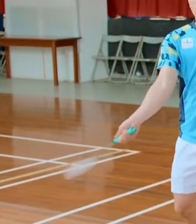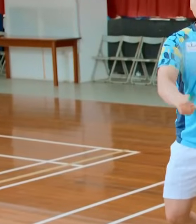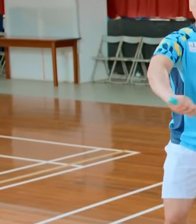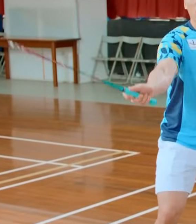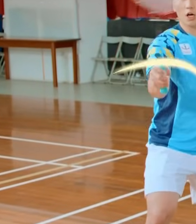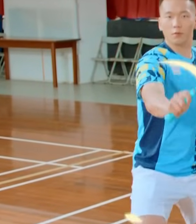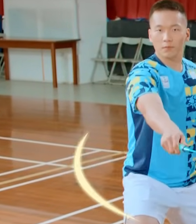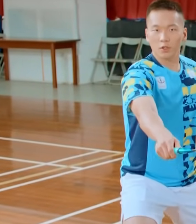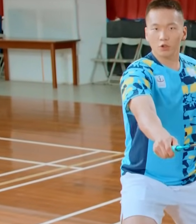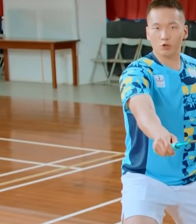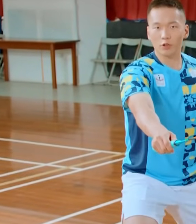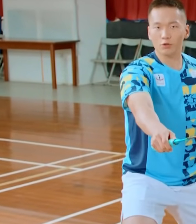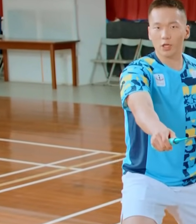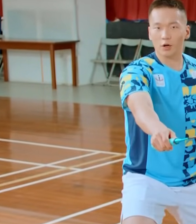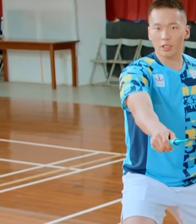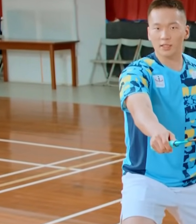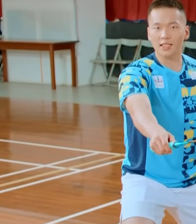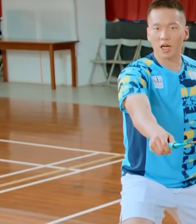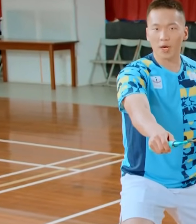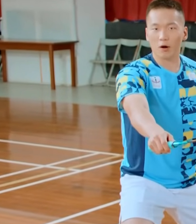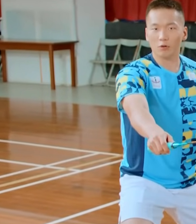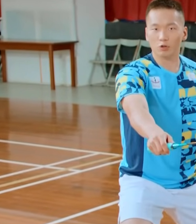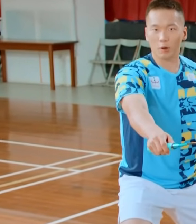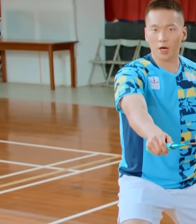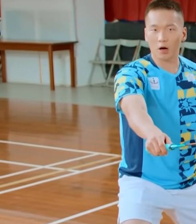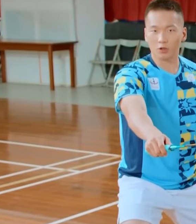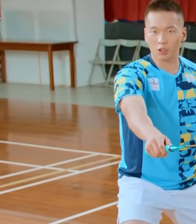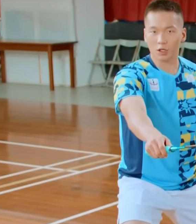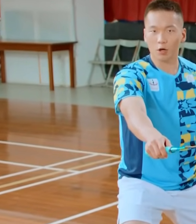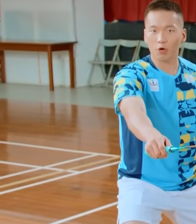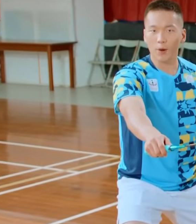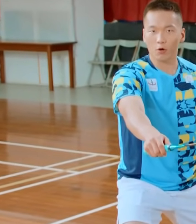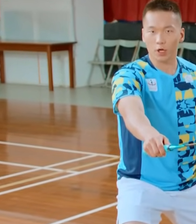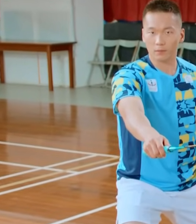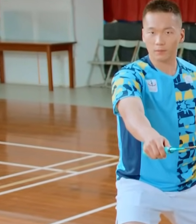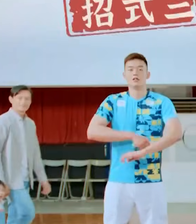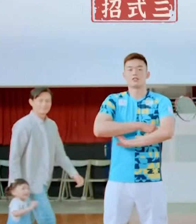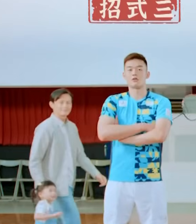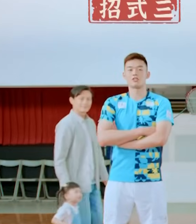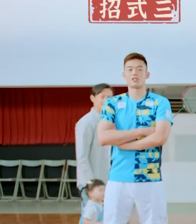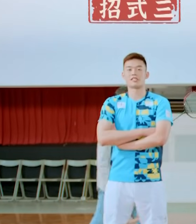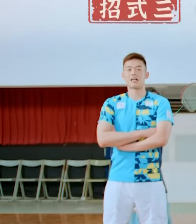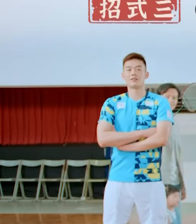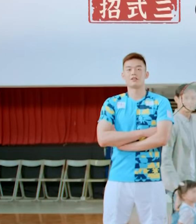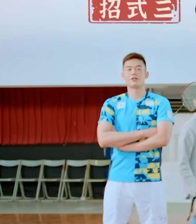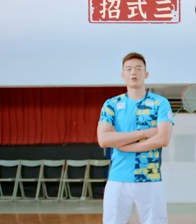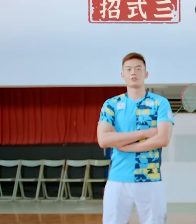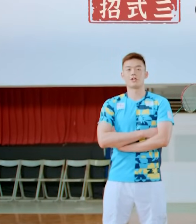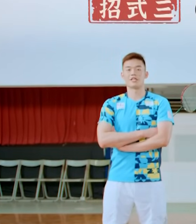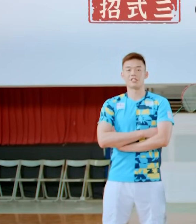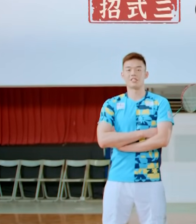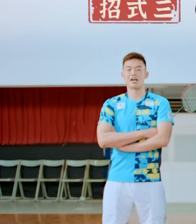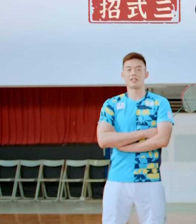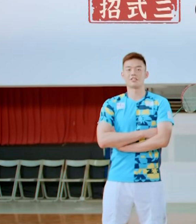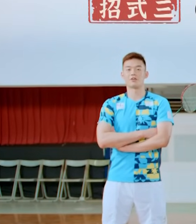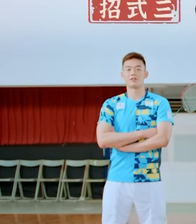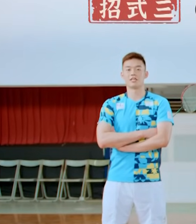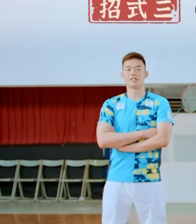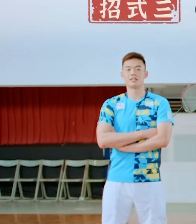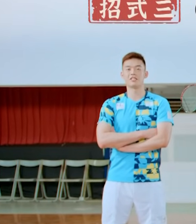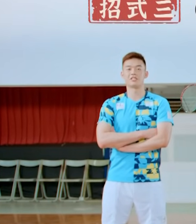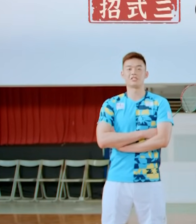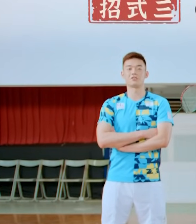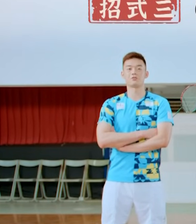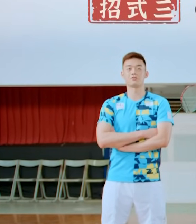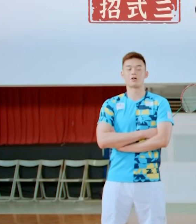单。 招式二，选举要领三张票，圈票后记得投入票滚。 招式三，六岁以下儿童